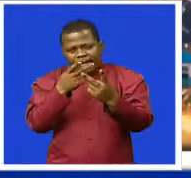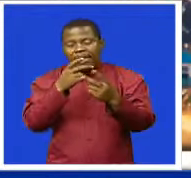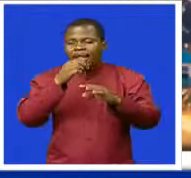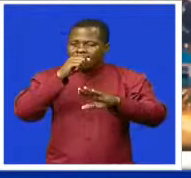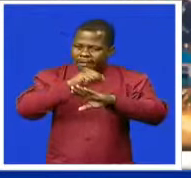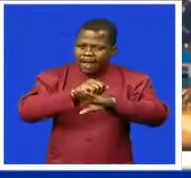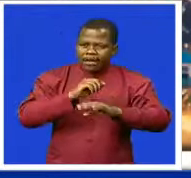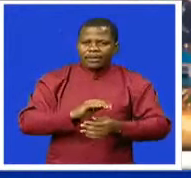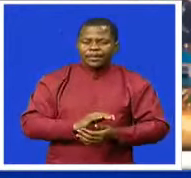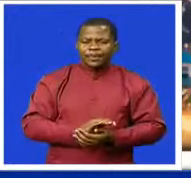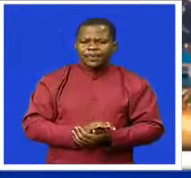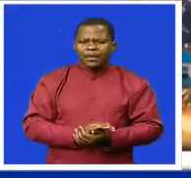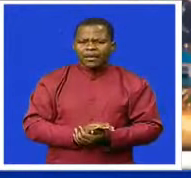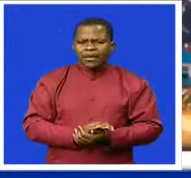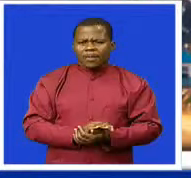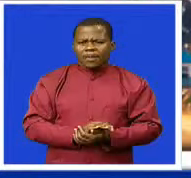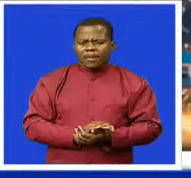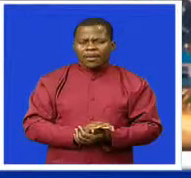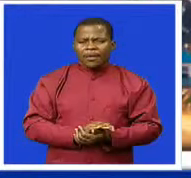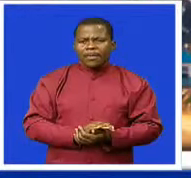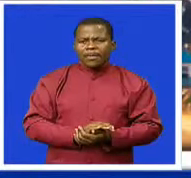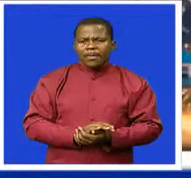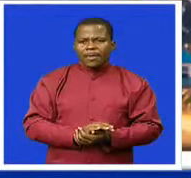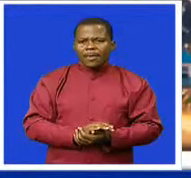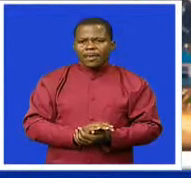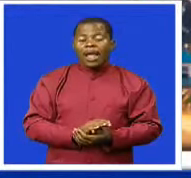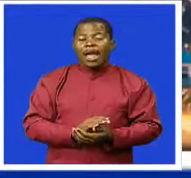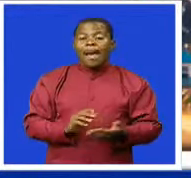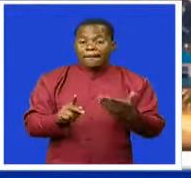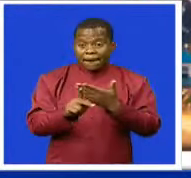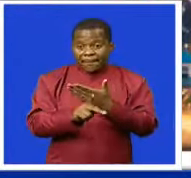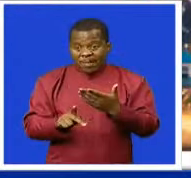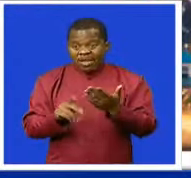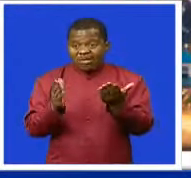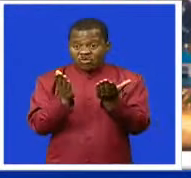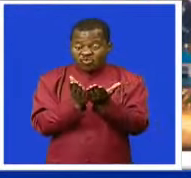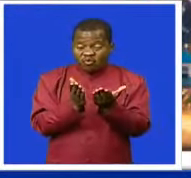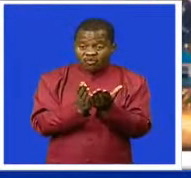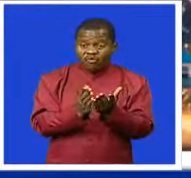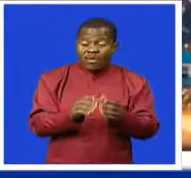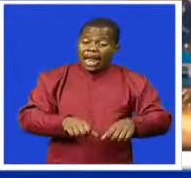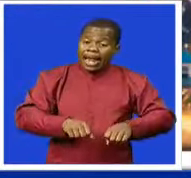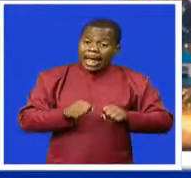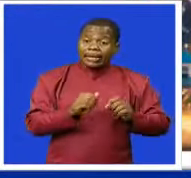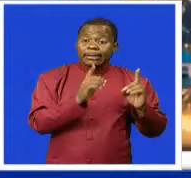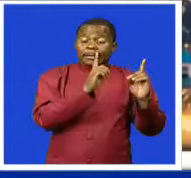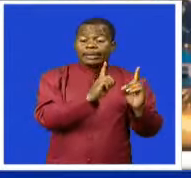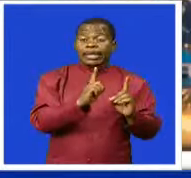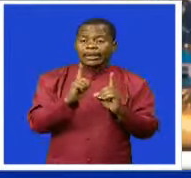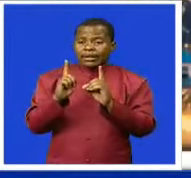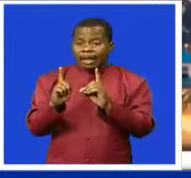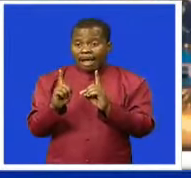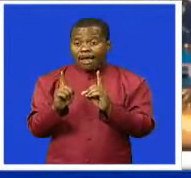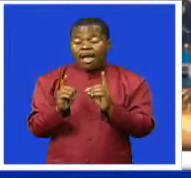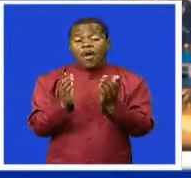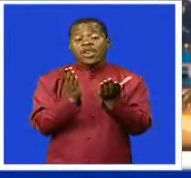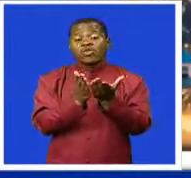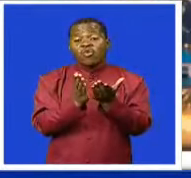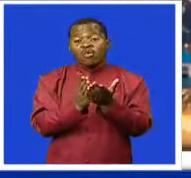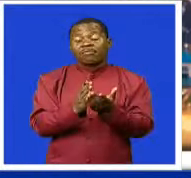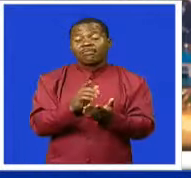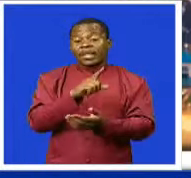lesincane sakulifafa Flora Dlamini uthi ubonga litikolo temfundo ngekuvumela ukuthi bafundzi belibanga laka grade 7 bachube